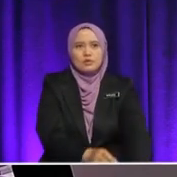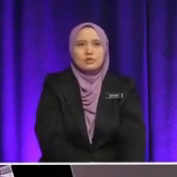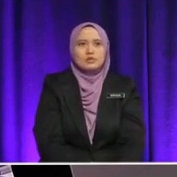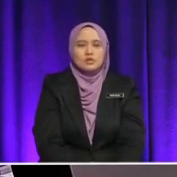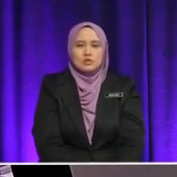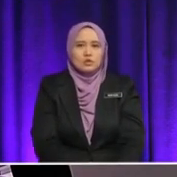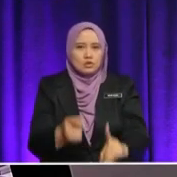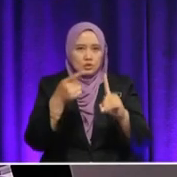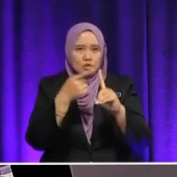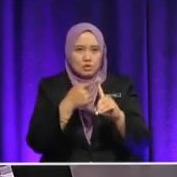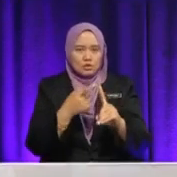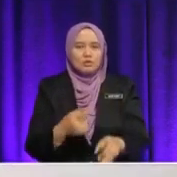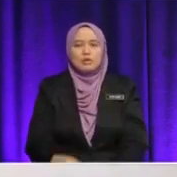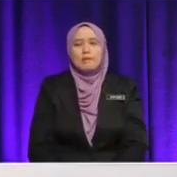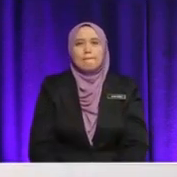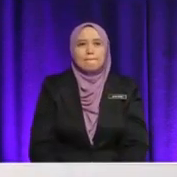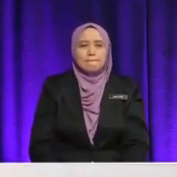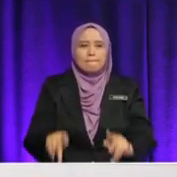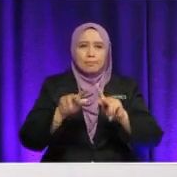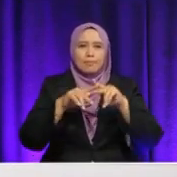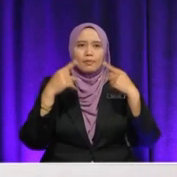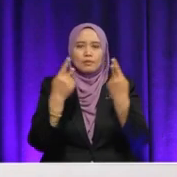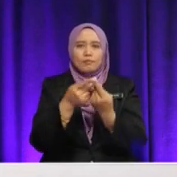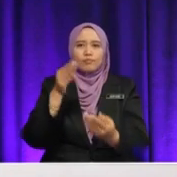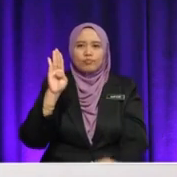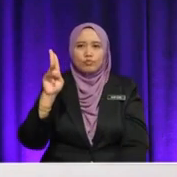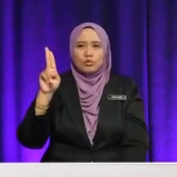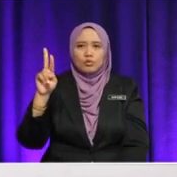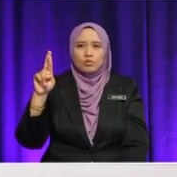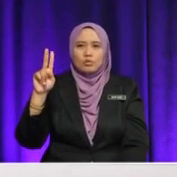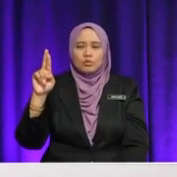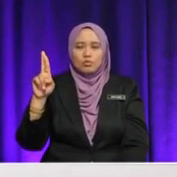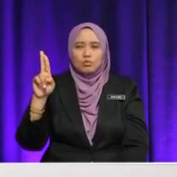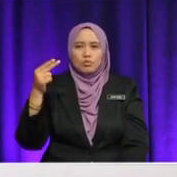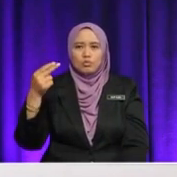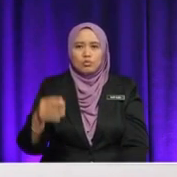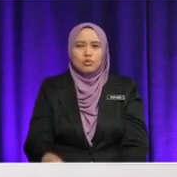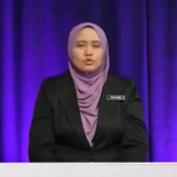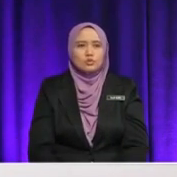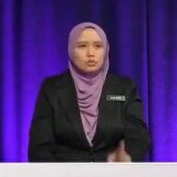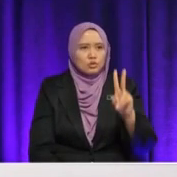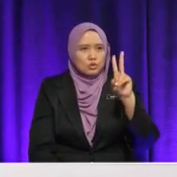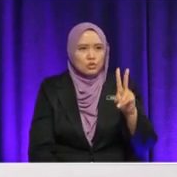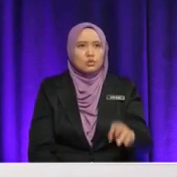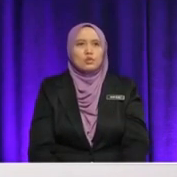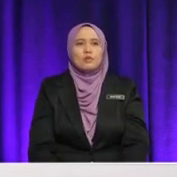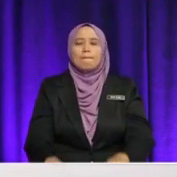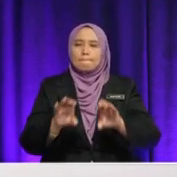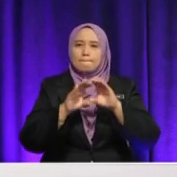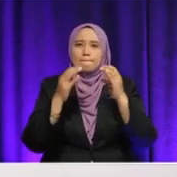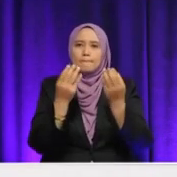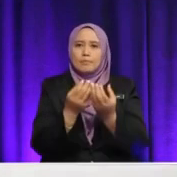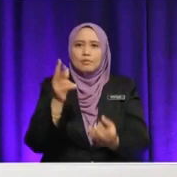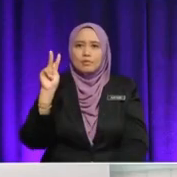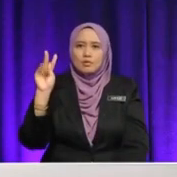daripada Pati buruh British Yang Kedua pasti kau seperti pdanya ketiga patibroto Oke jadi tungku